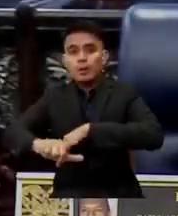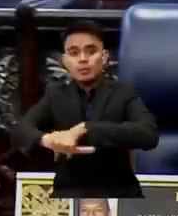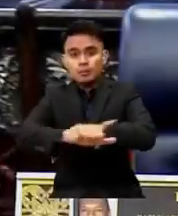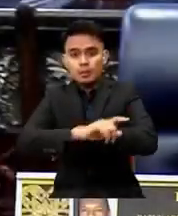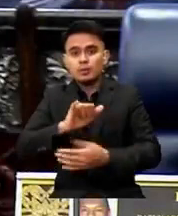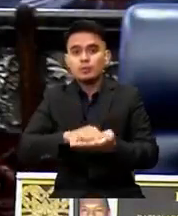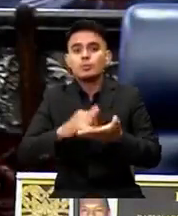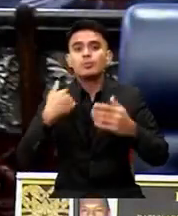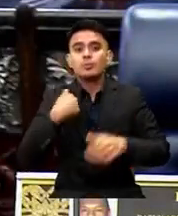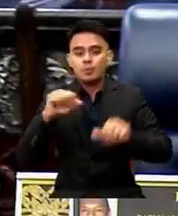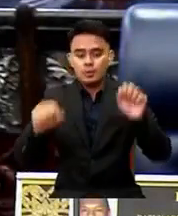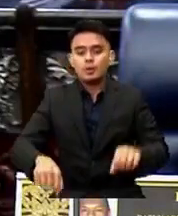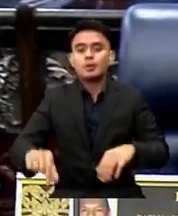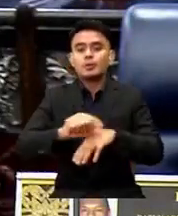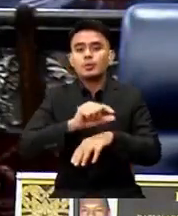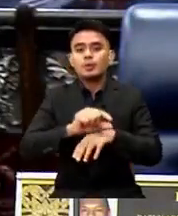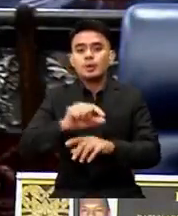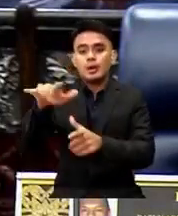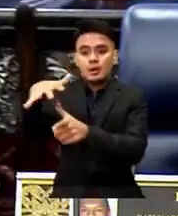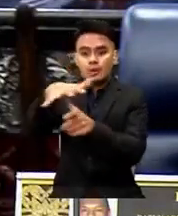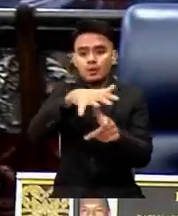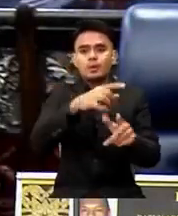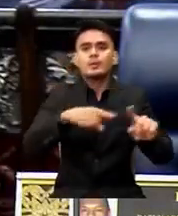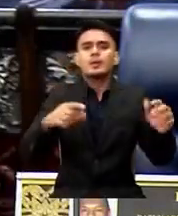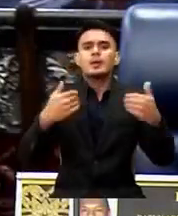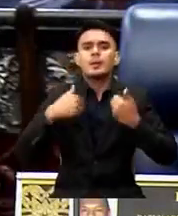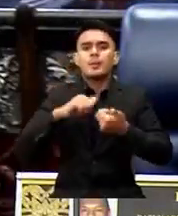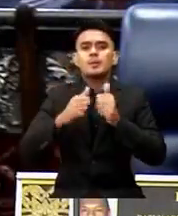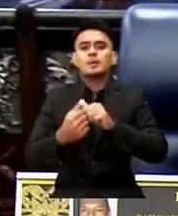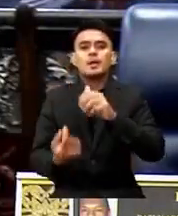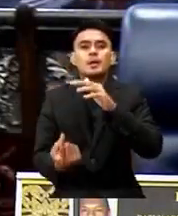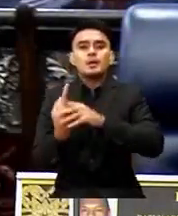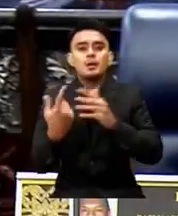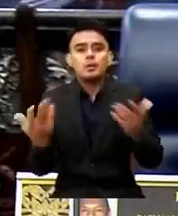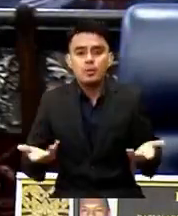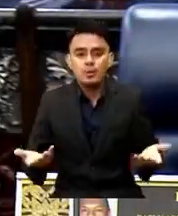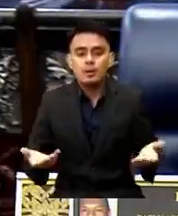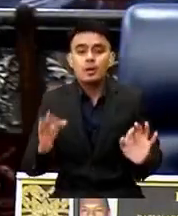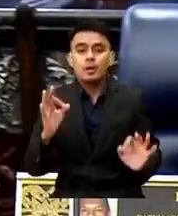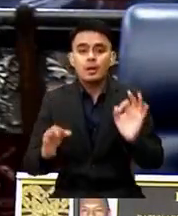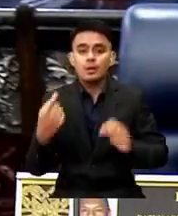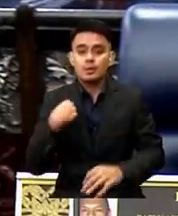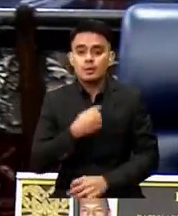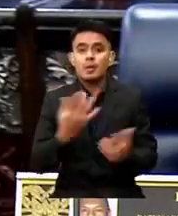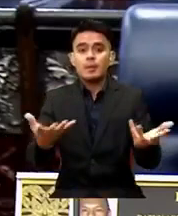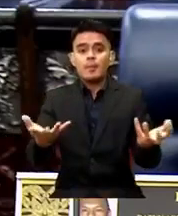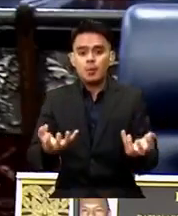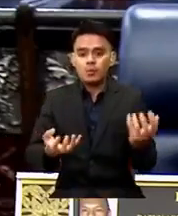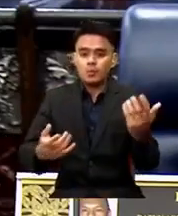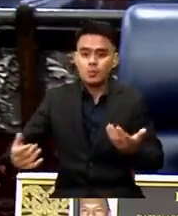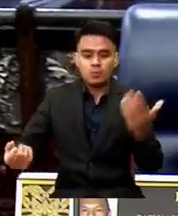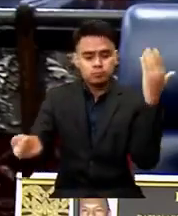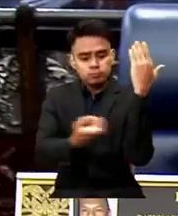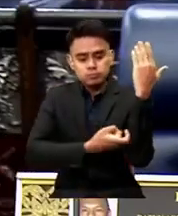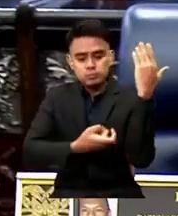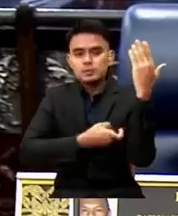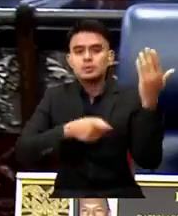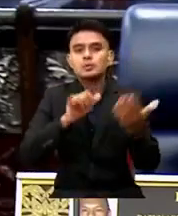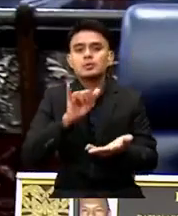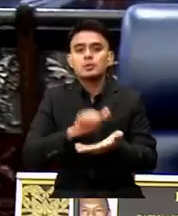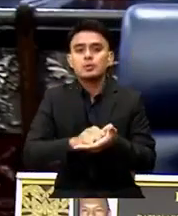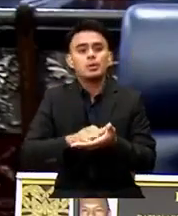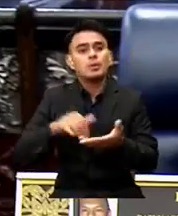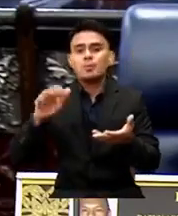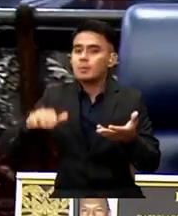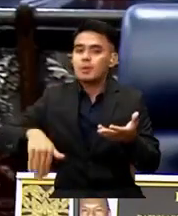ada satu masalah yang sangat kritikal dalam industri sawit ini ialah apabila kita nak harvest buah ini, dia masih tidak lagi